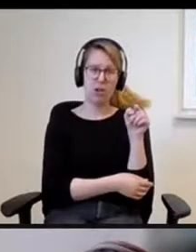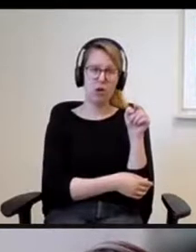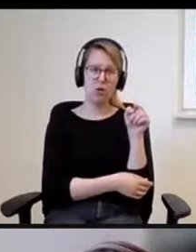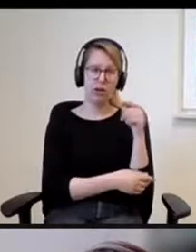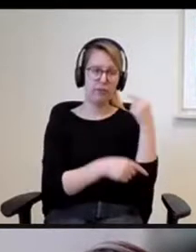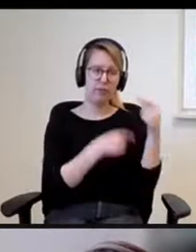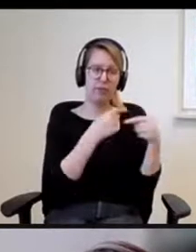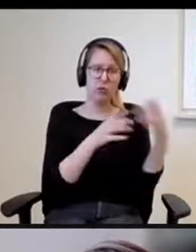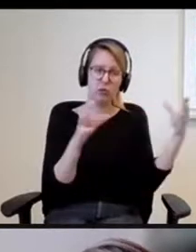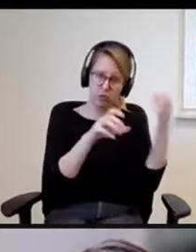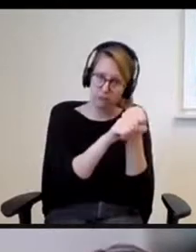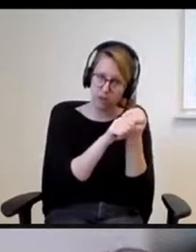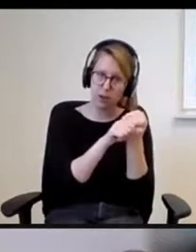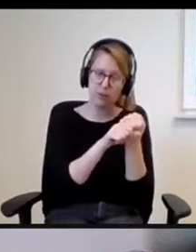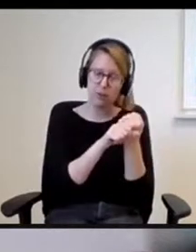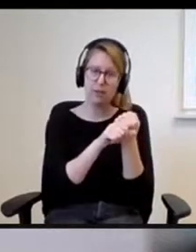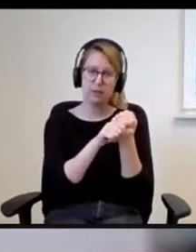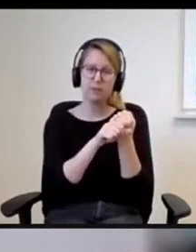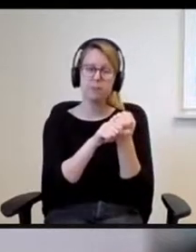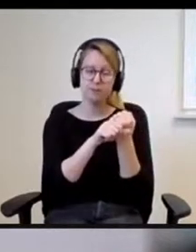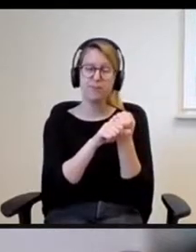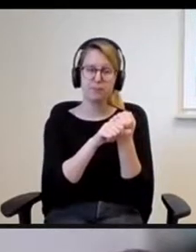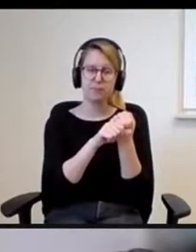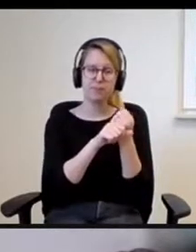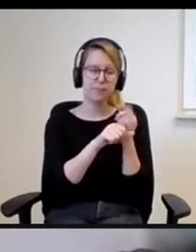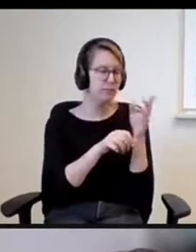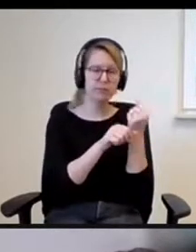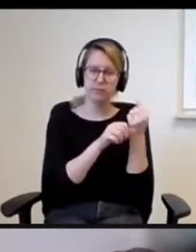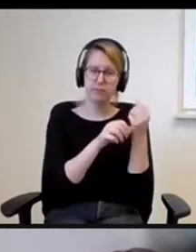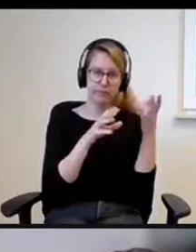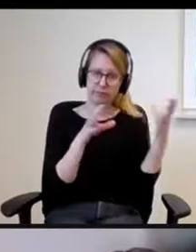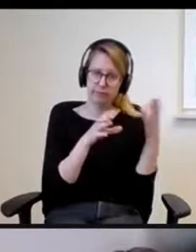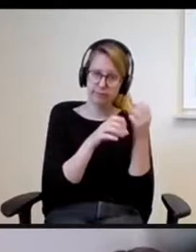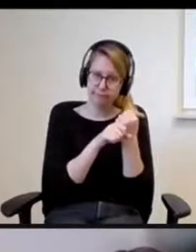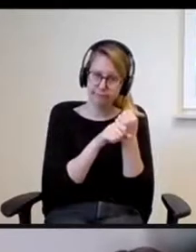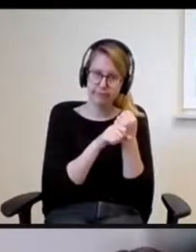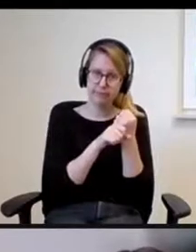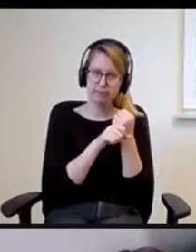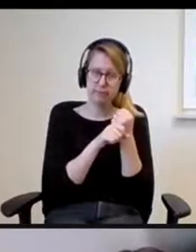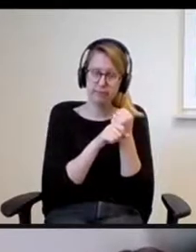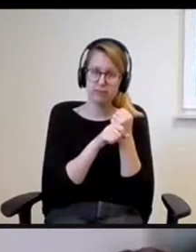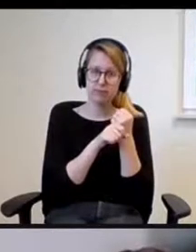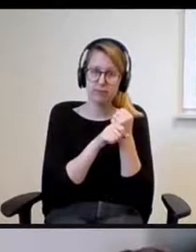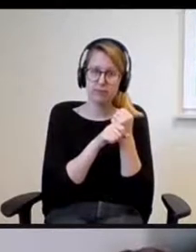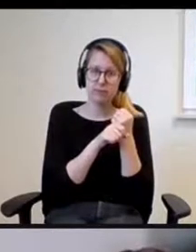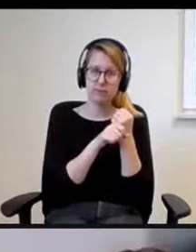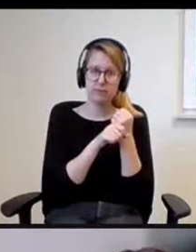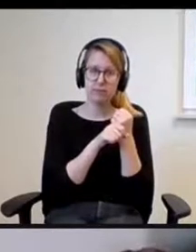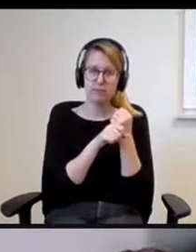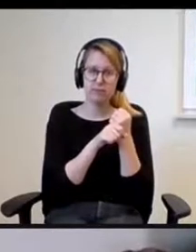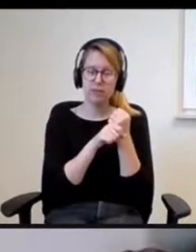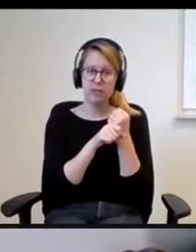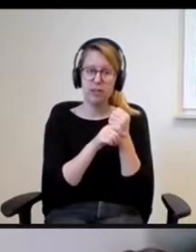Entwicklungszusammenarbeit. Da wird zum Beispiel auch ein Doleanz, dass den